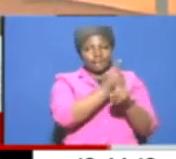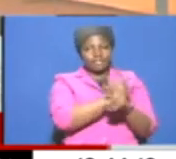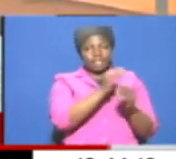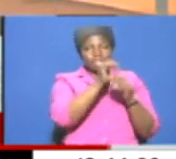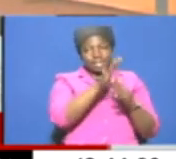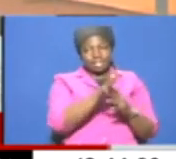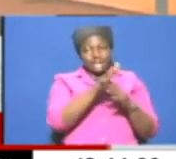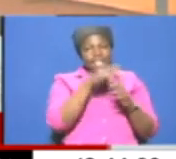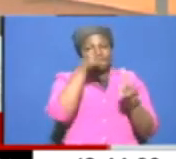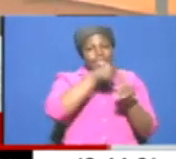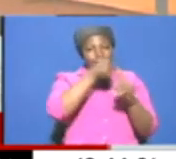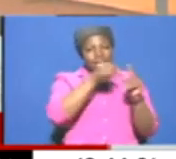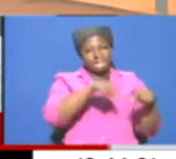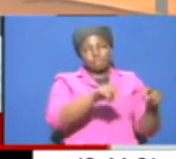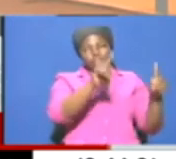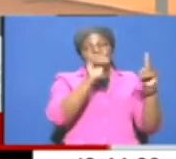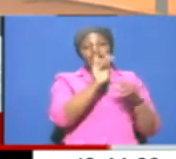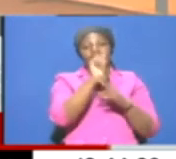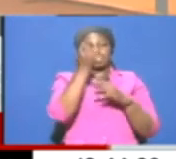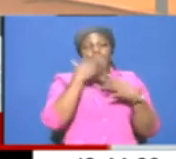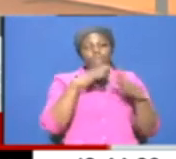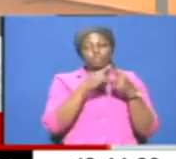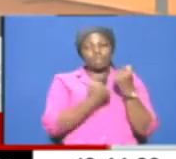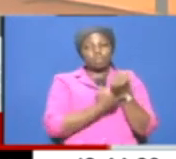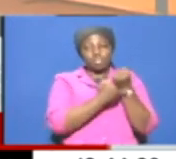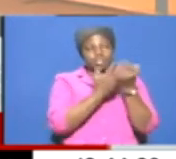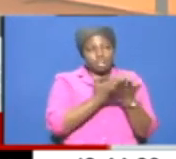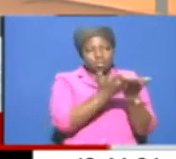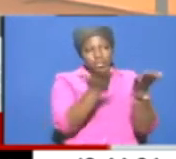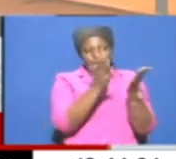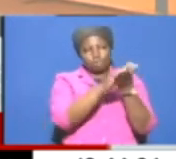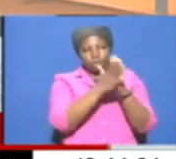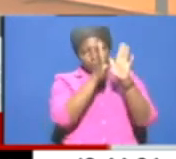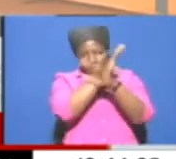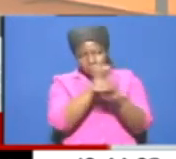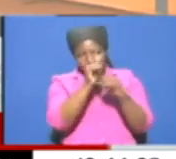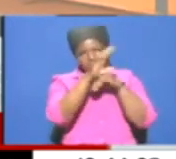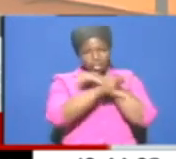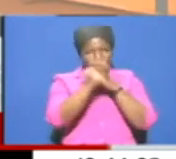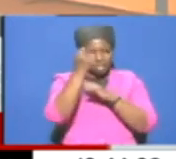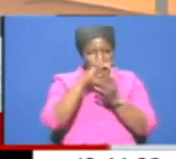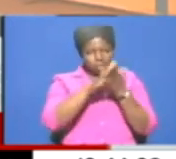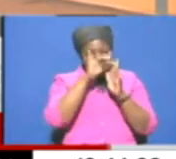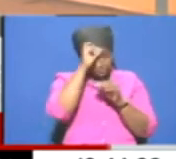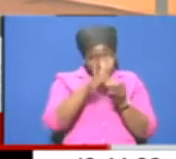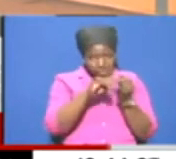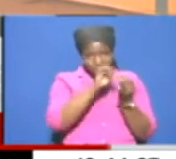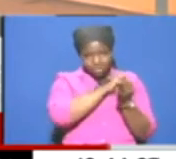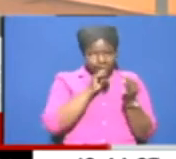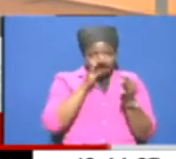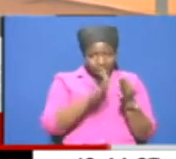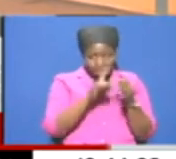upato warai wa Kenya waunge mkono kuwa rais wa Jamhuri ya Kenya, kuwa gavana, kuwa seneta. Mm-hmm.